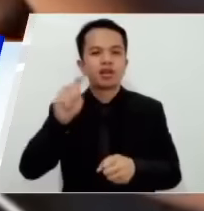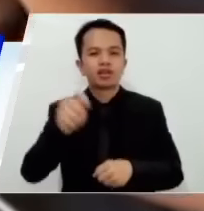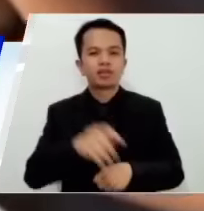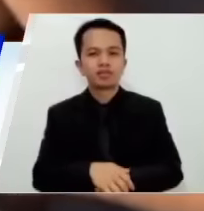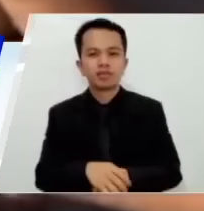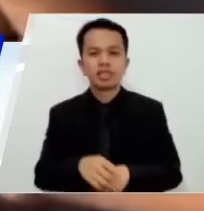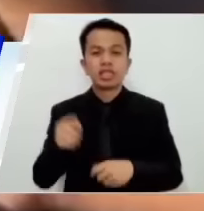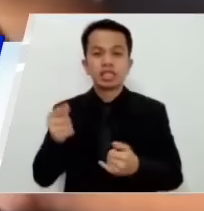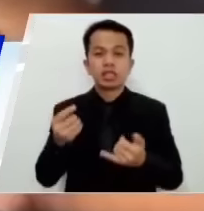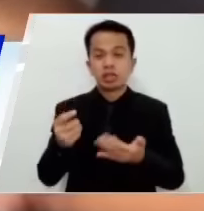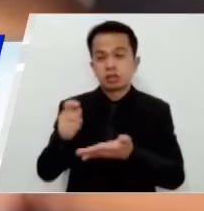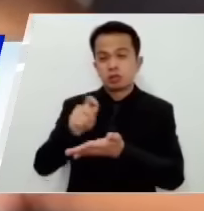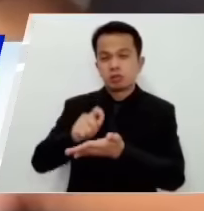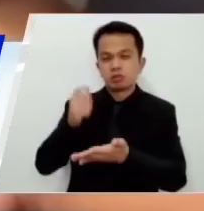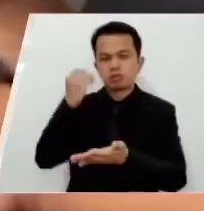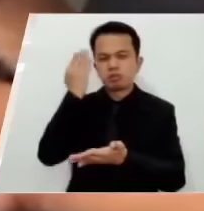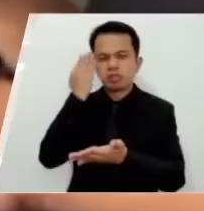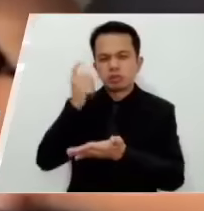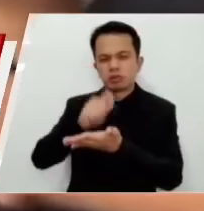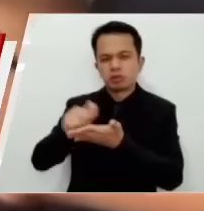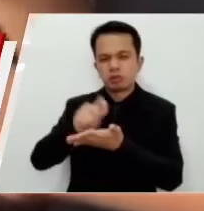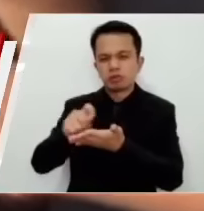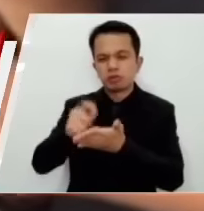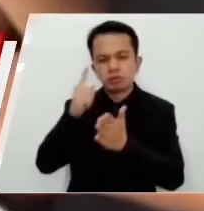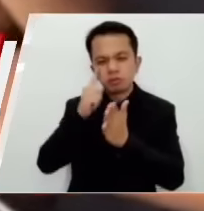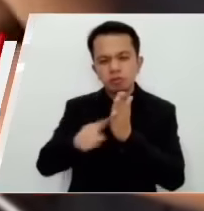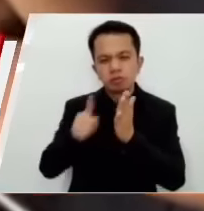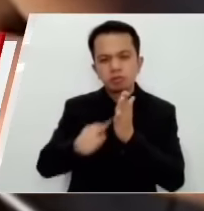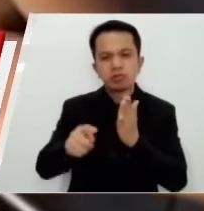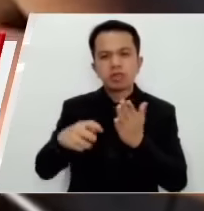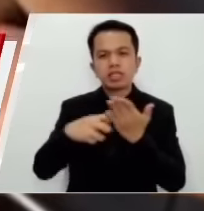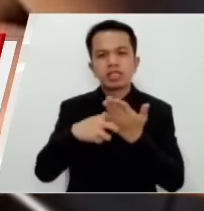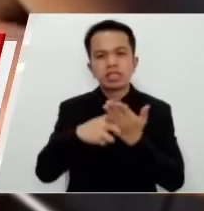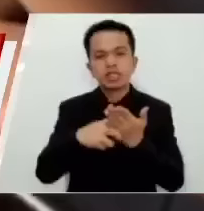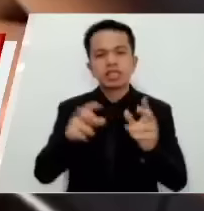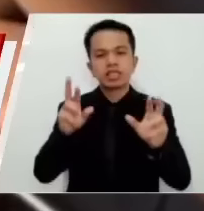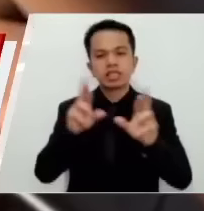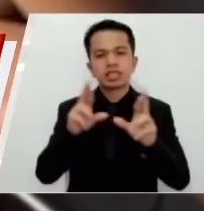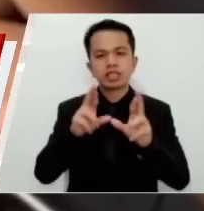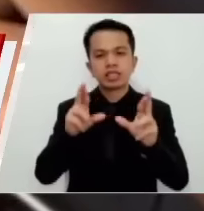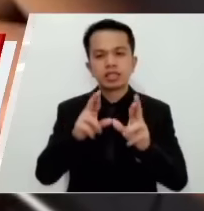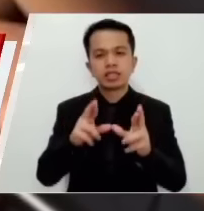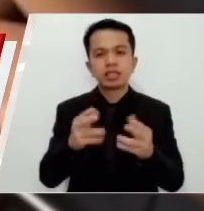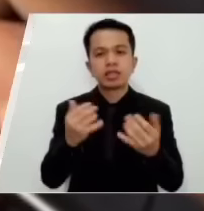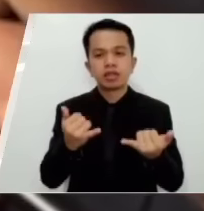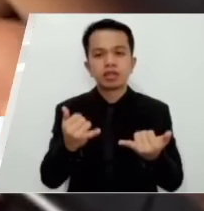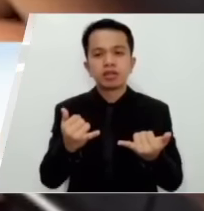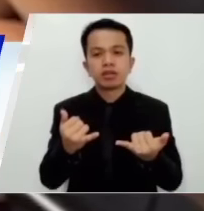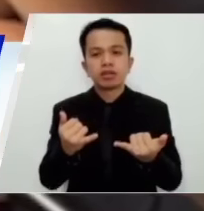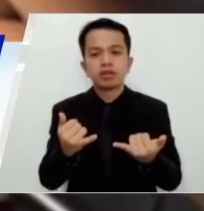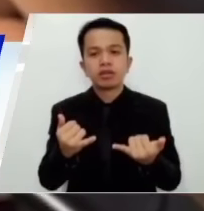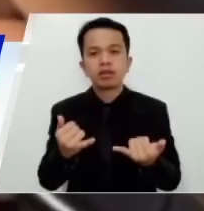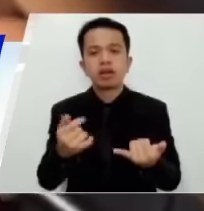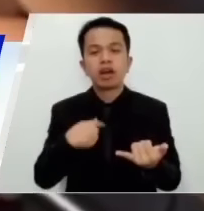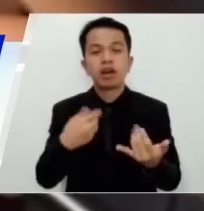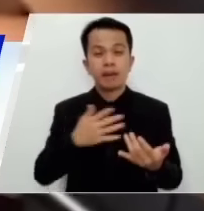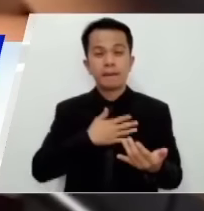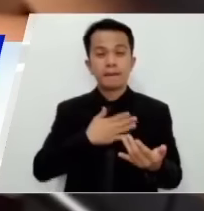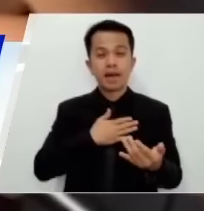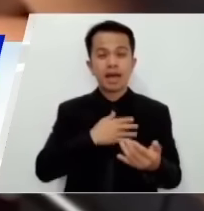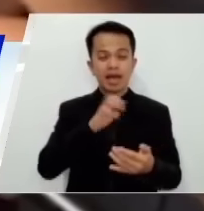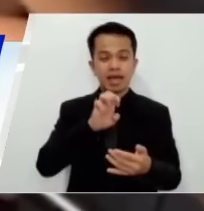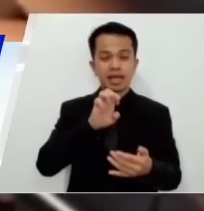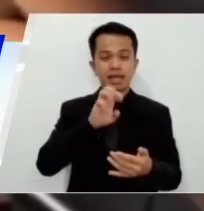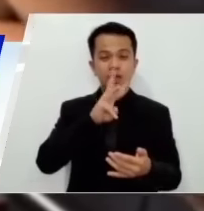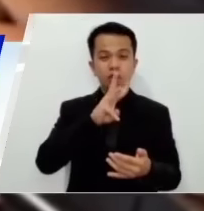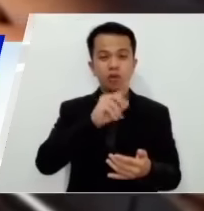char chine-check yung mga ticket yung mga Ris naglogin ako sa ewallet Tapos